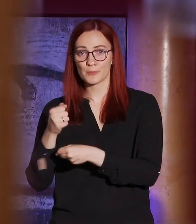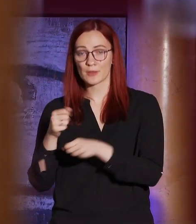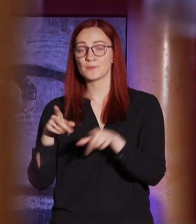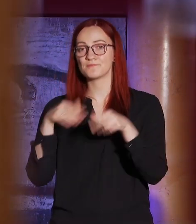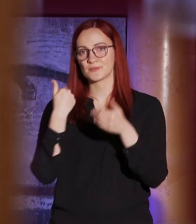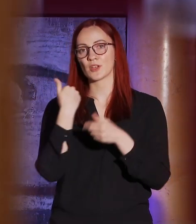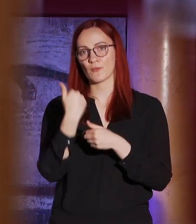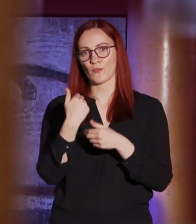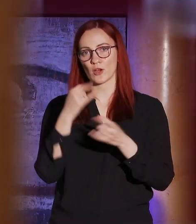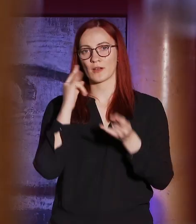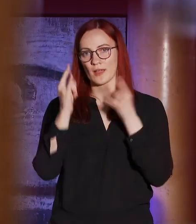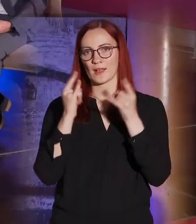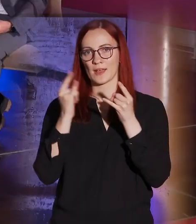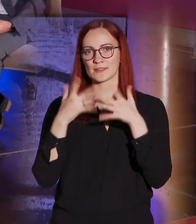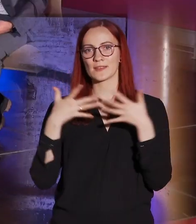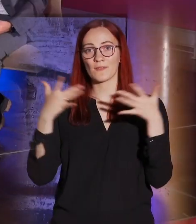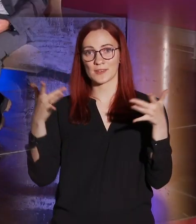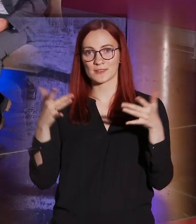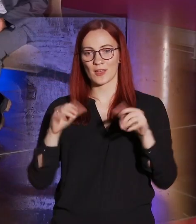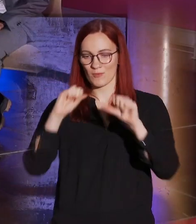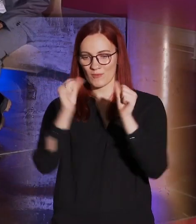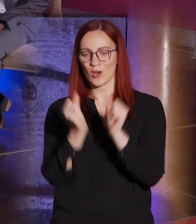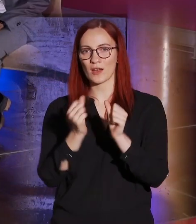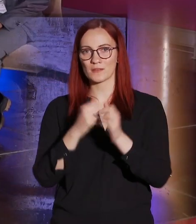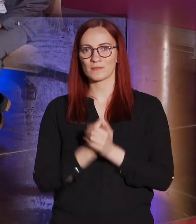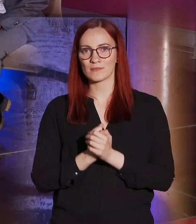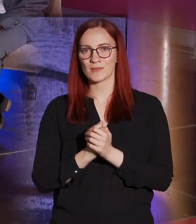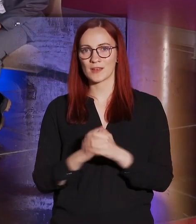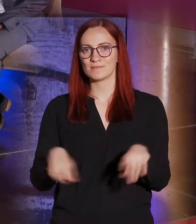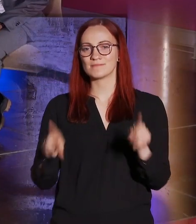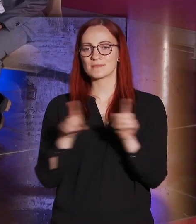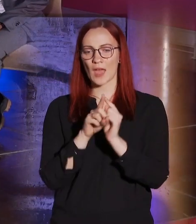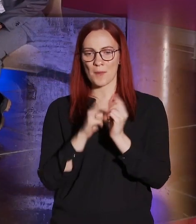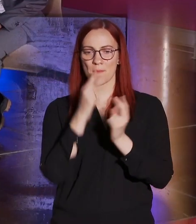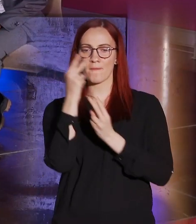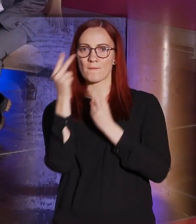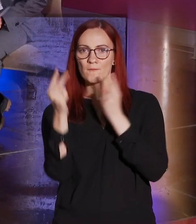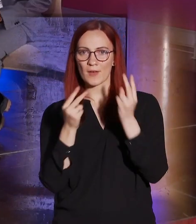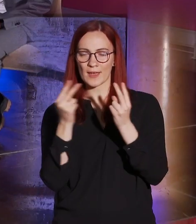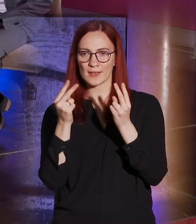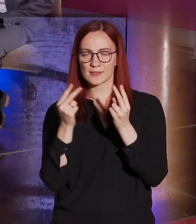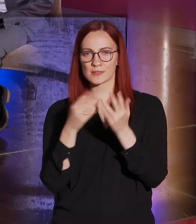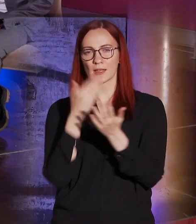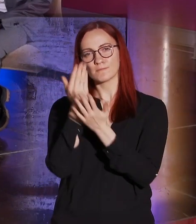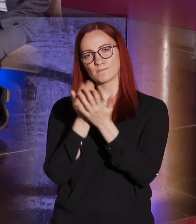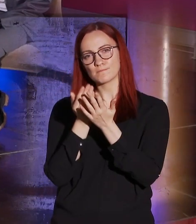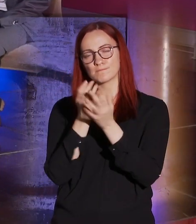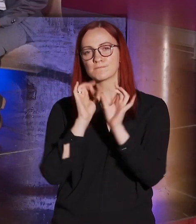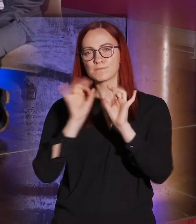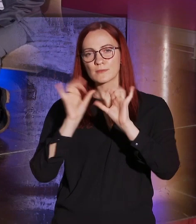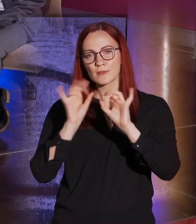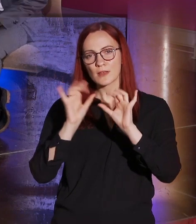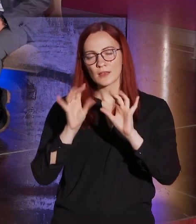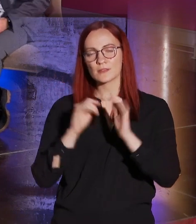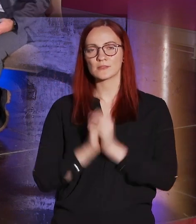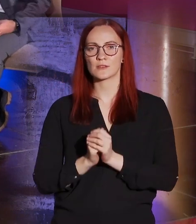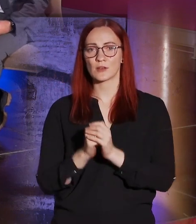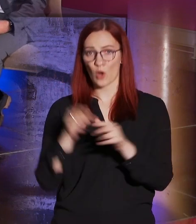vaizdavimas. Supratote? Vaizdo komentaras, kitaip tariant. Kaip jis sparčiai populiarėjantis yra?